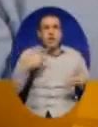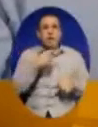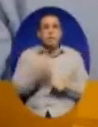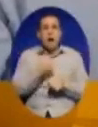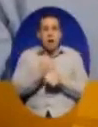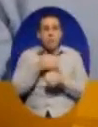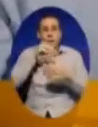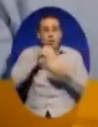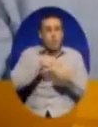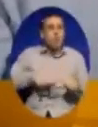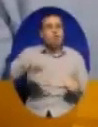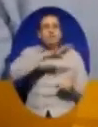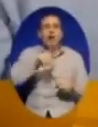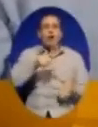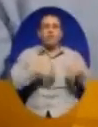בשוק לא תחרותי.